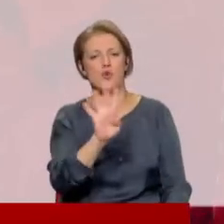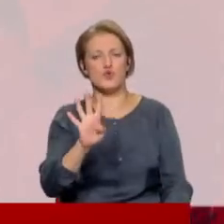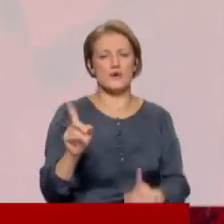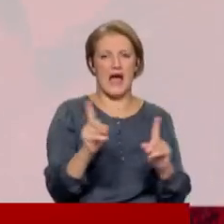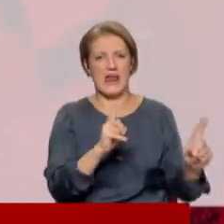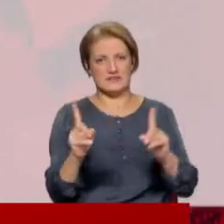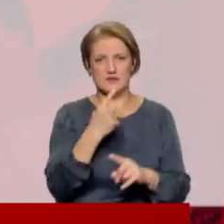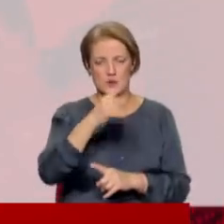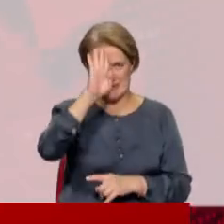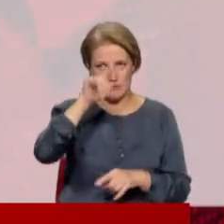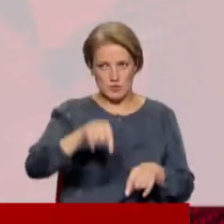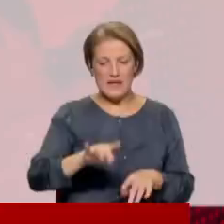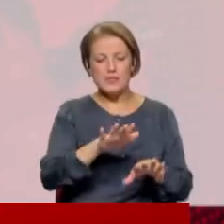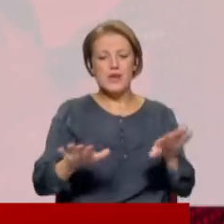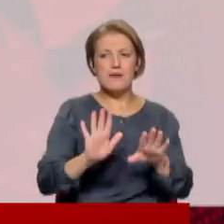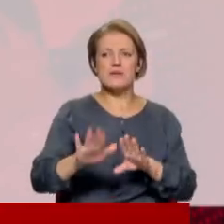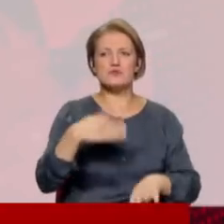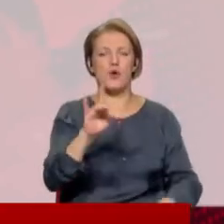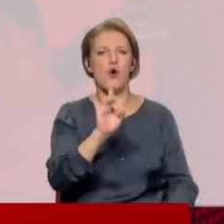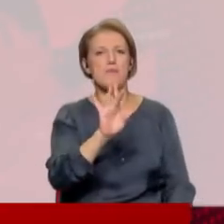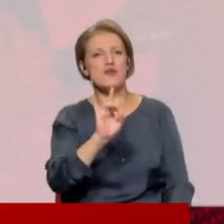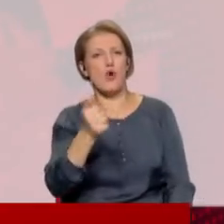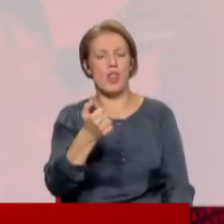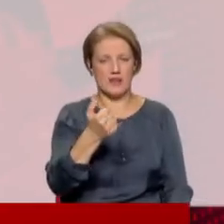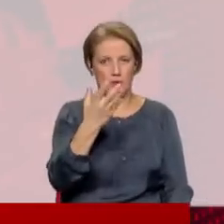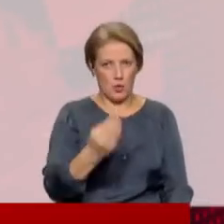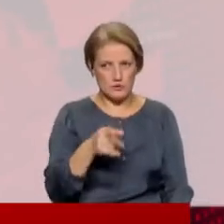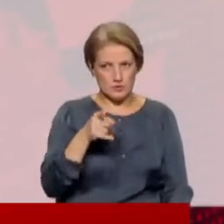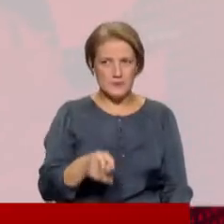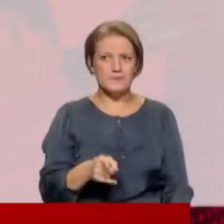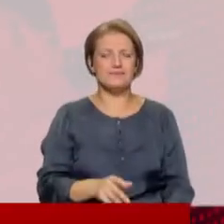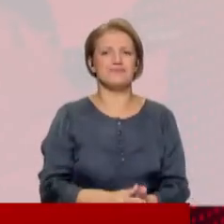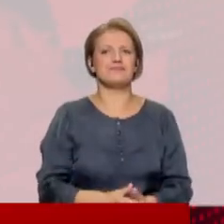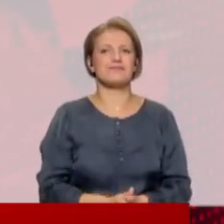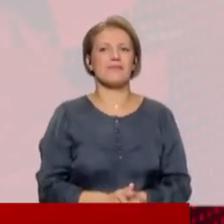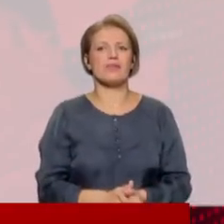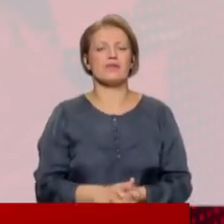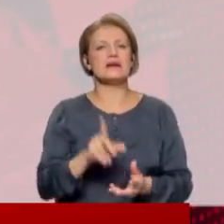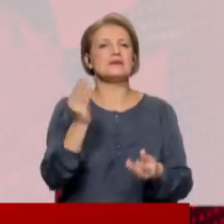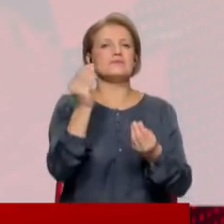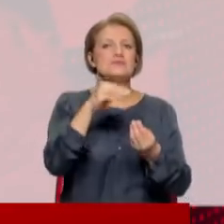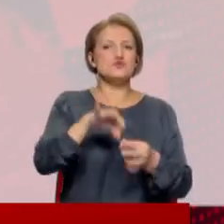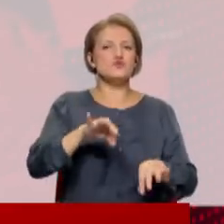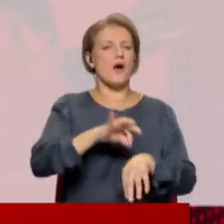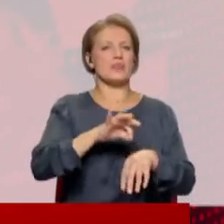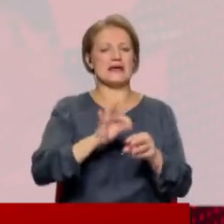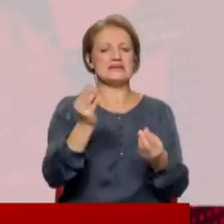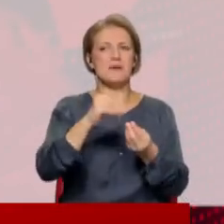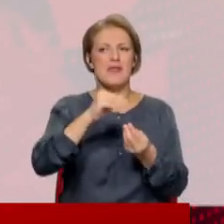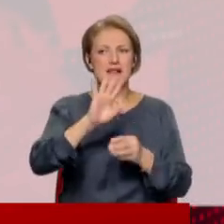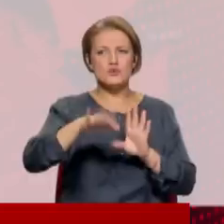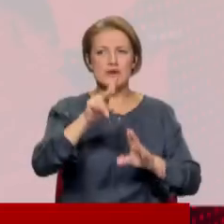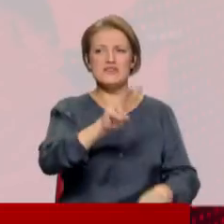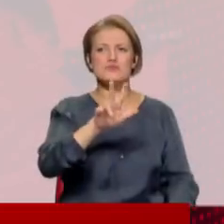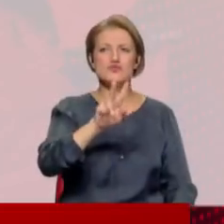diyorduk İstanbul'da. Depremden sonra 15-16'lara vurmuştu bu rakamlar metrekare başında. Şu anda